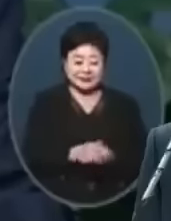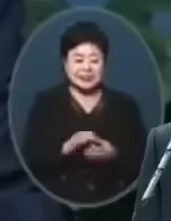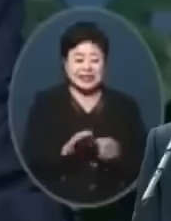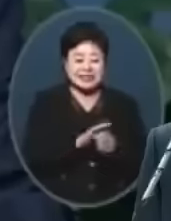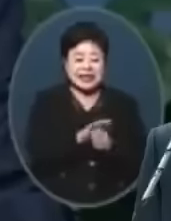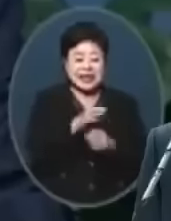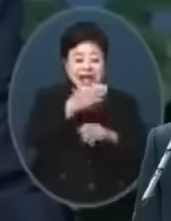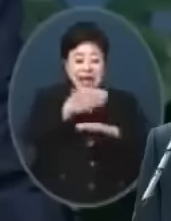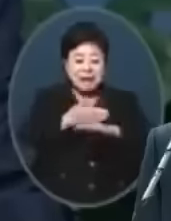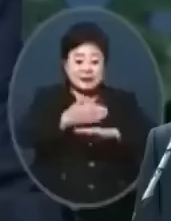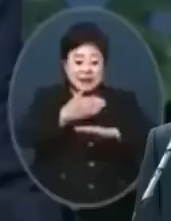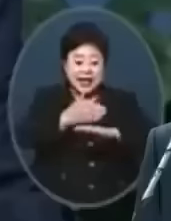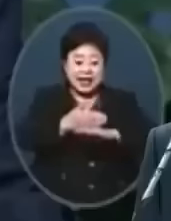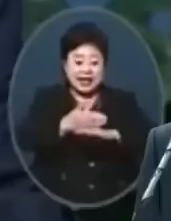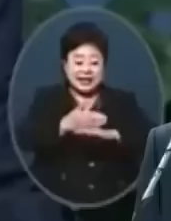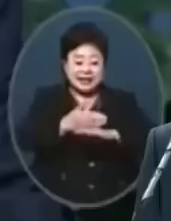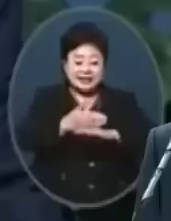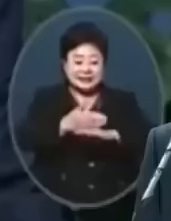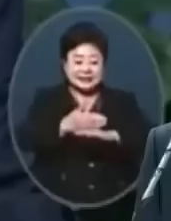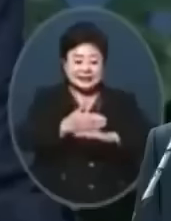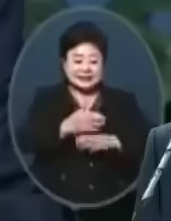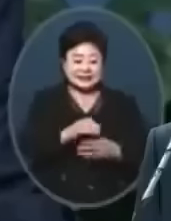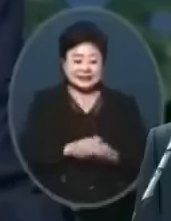사랑과 감사는